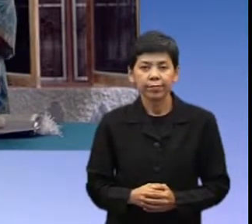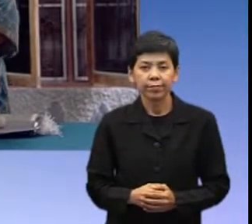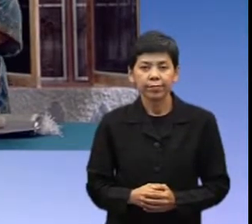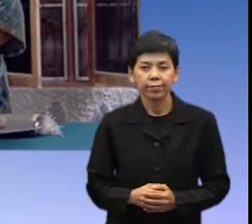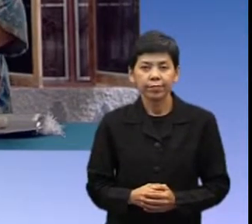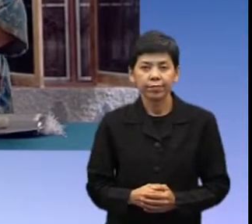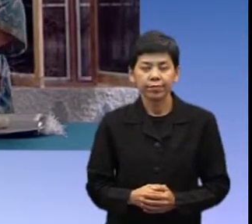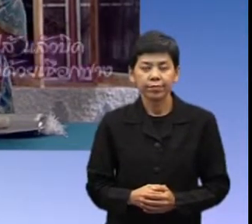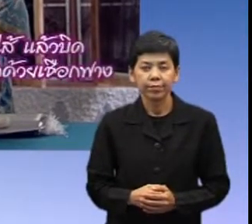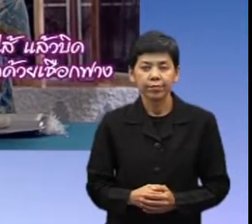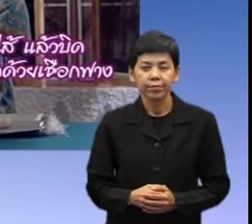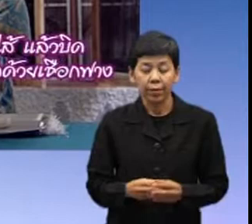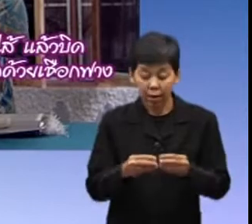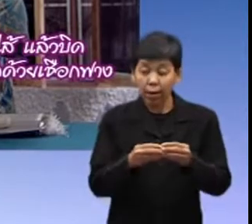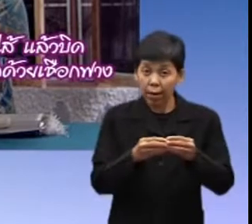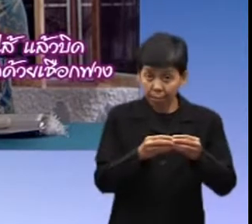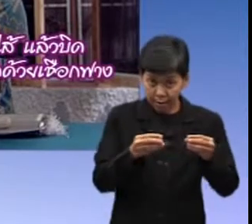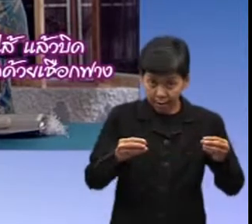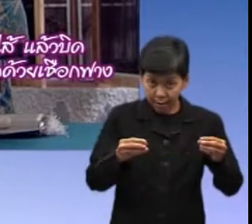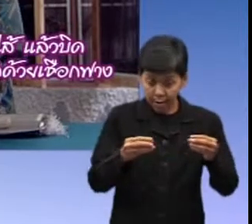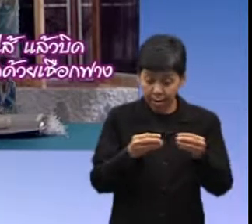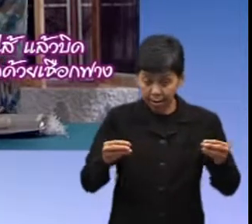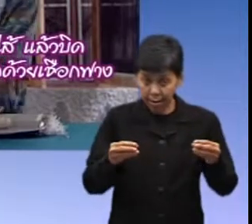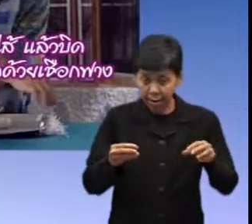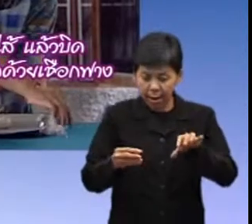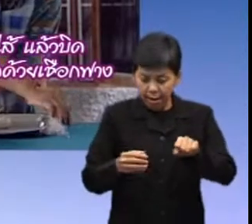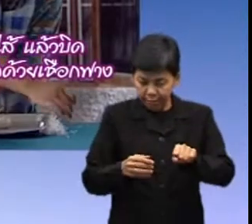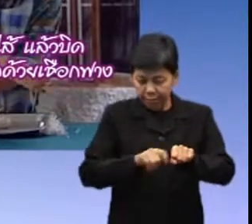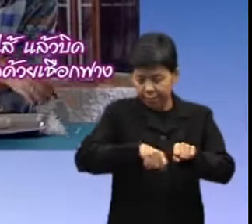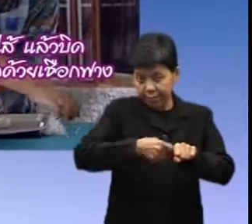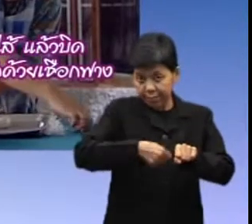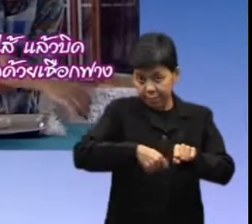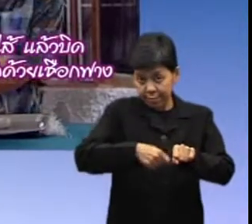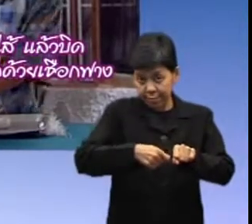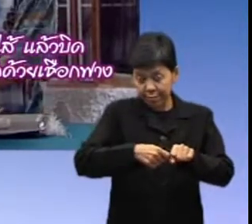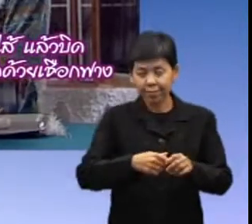หลังกำไส้นะคะแล้วก็บิด